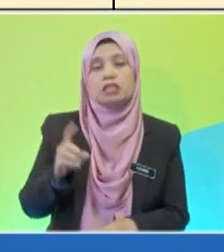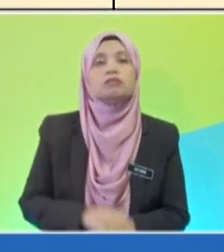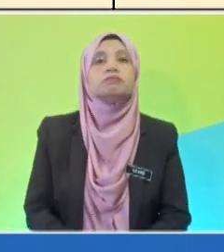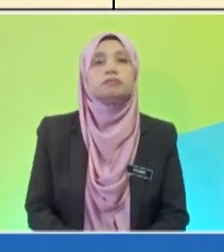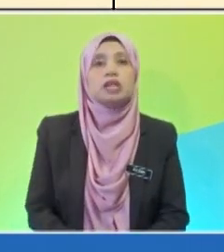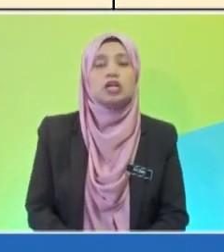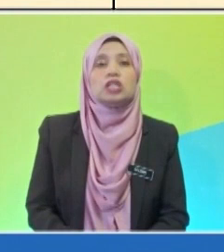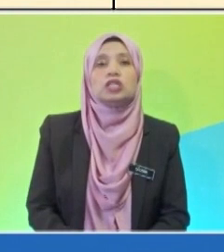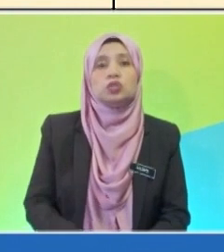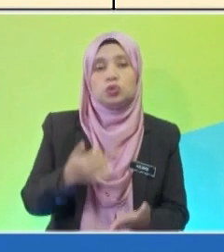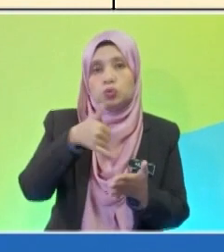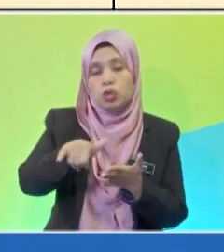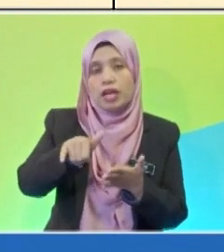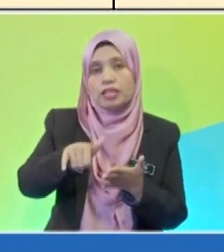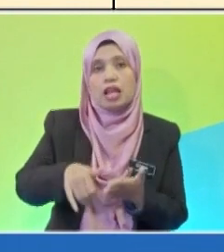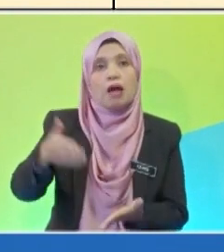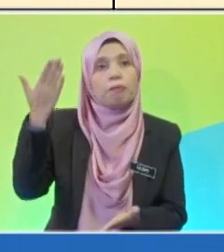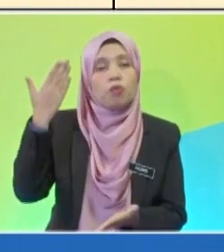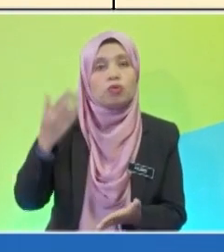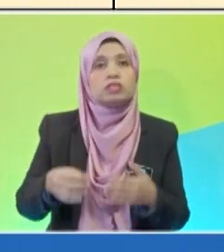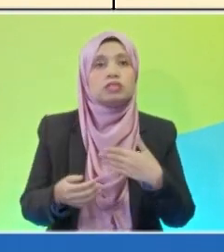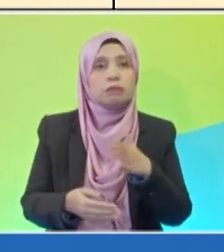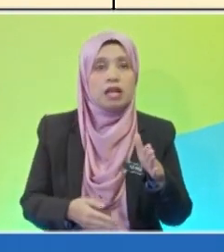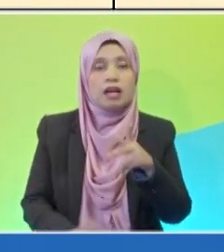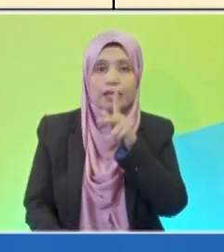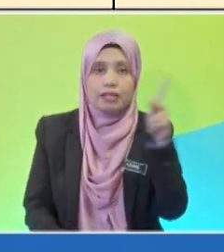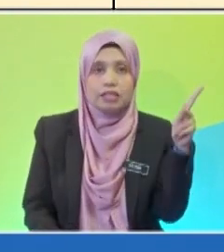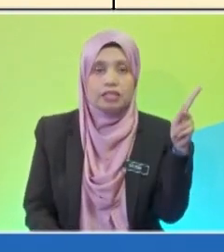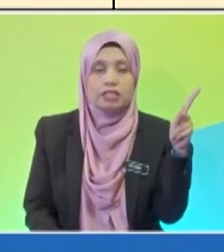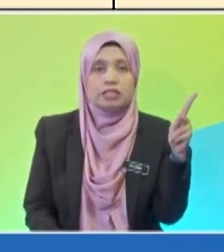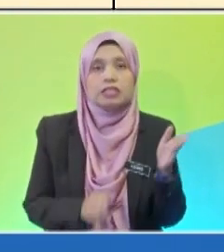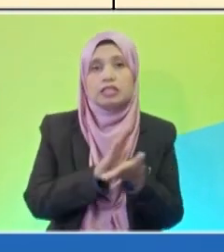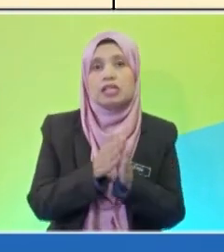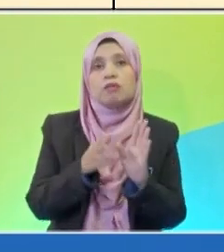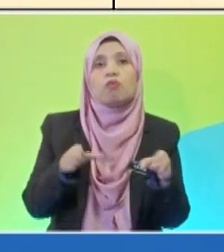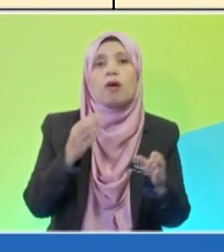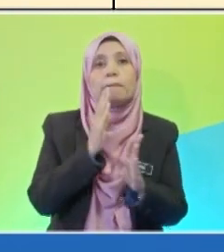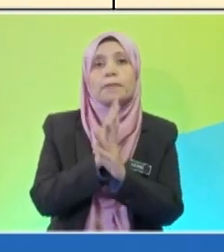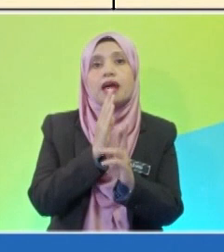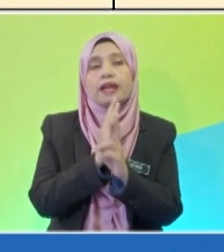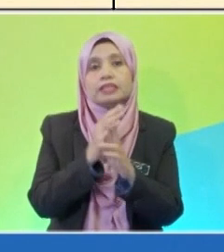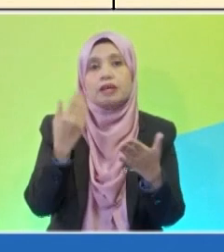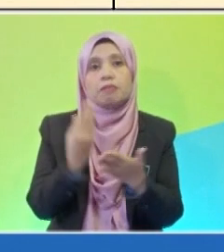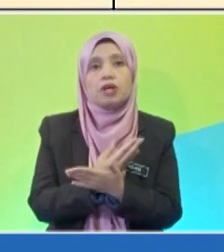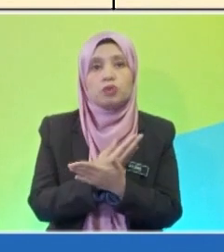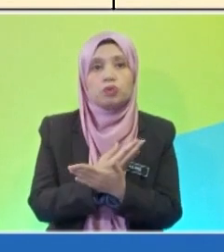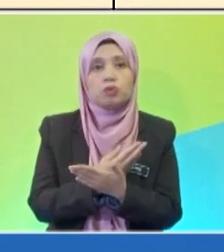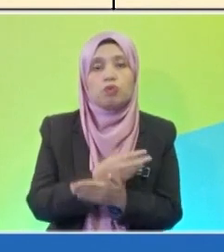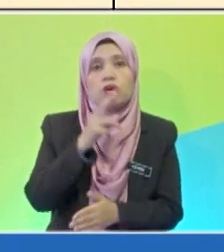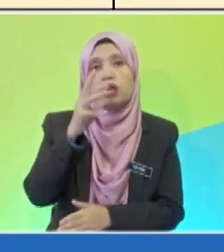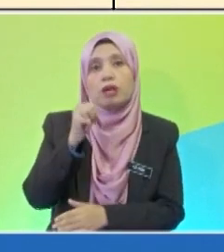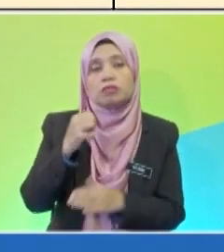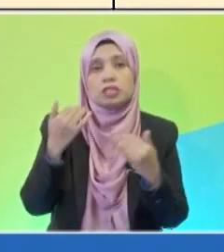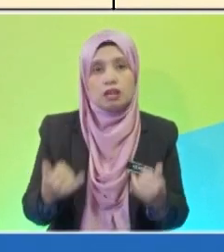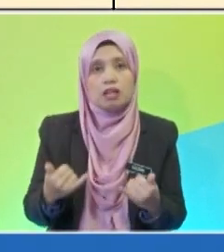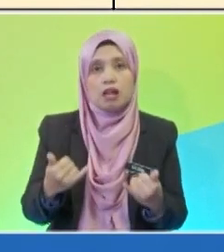yuran lapuk berada di sebelah kredit. Baik. Okey. Jadi cikgu buat pelarasan baru. Tadi cikgu dapat RM baru. Sekarang